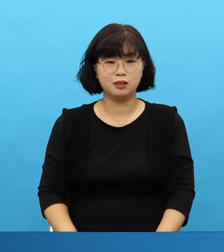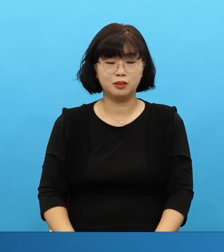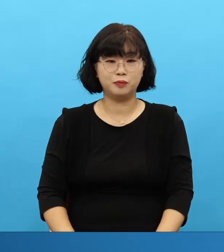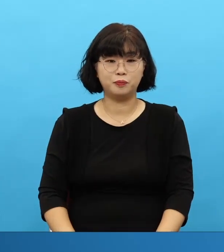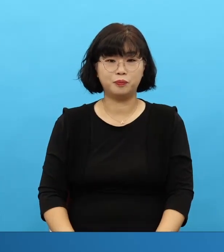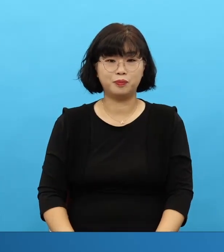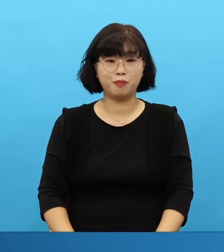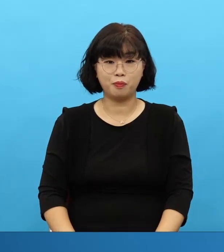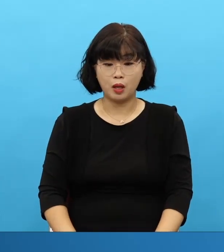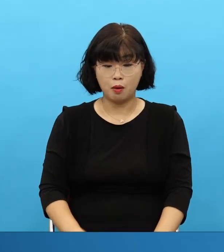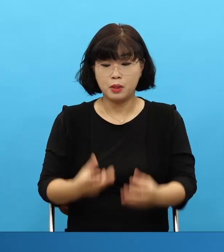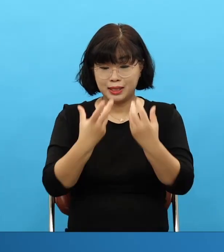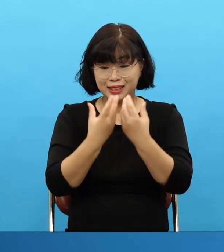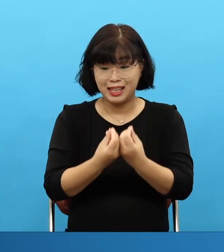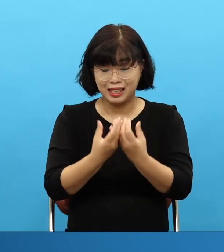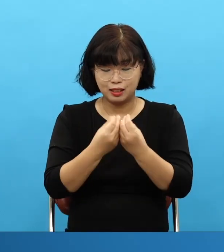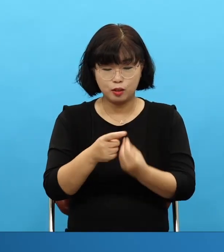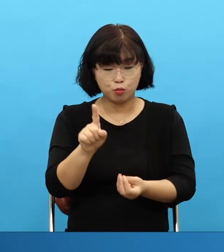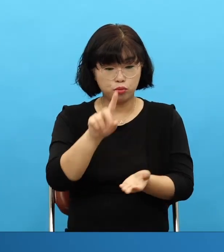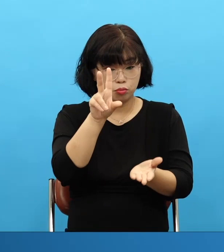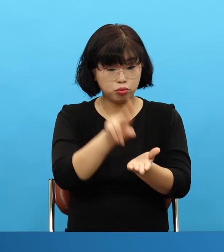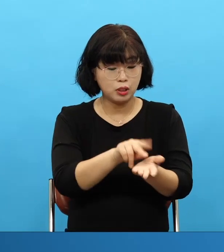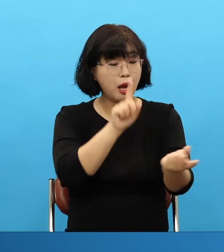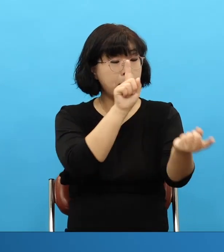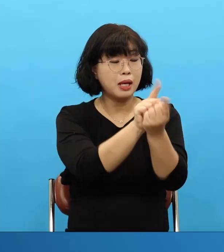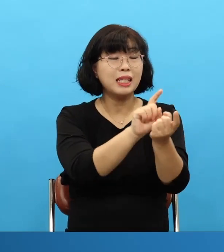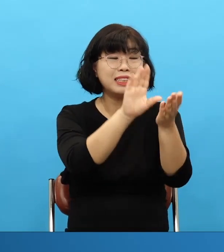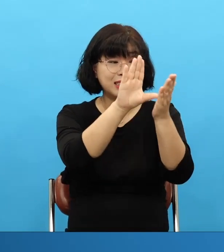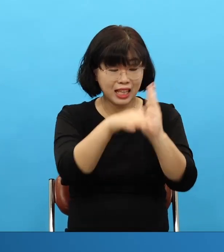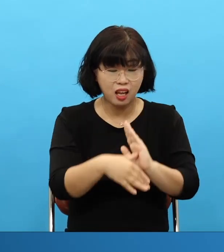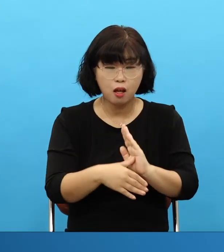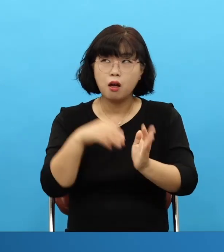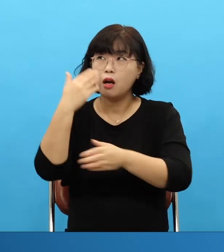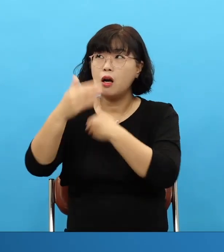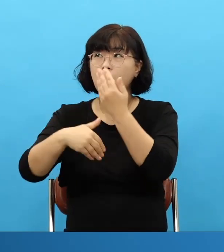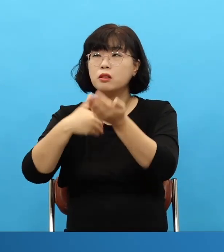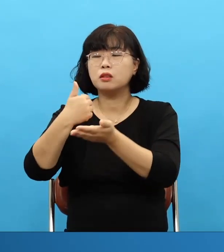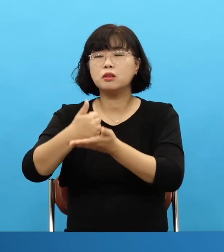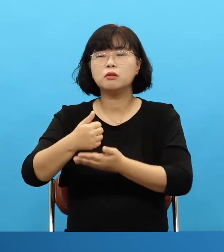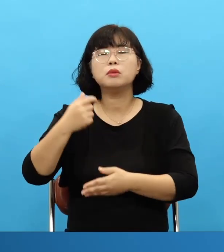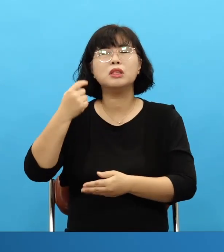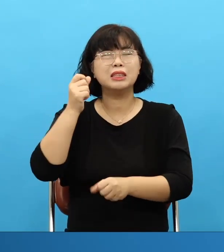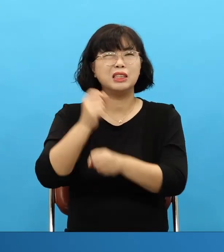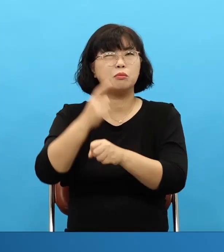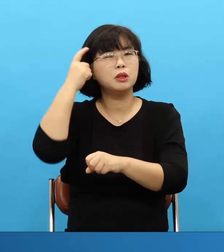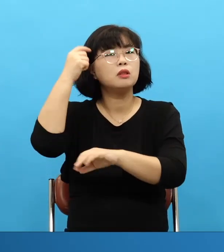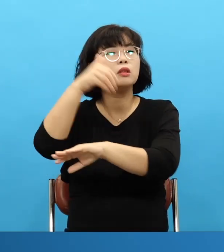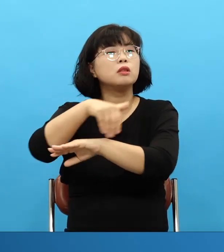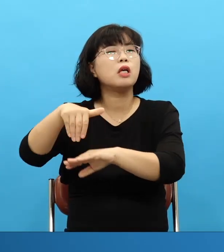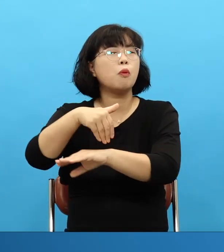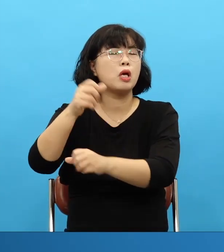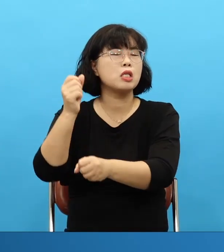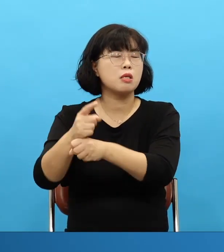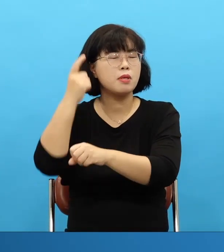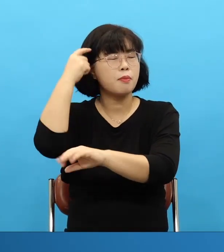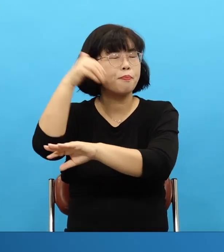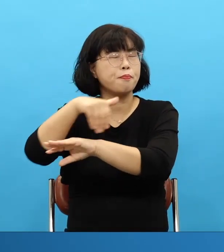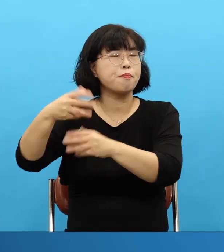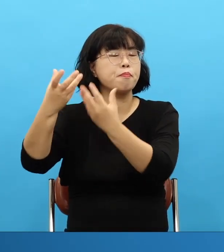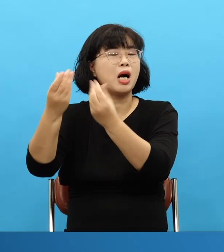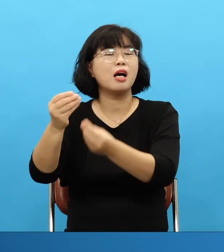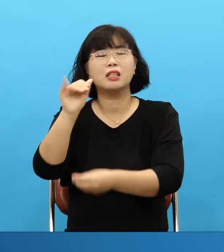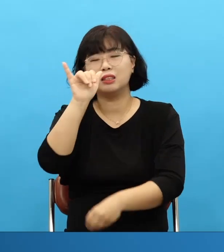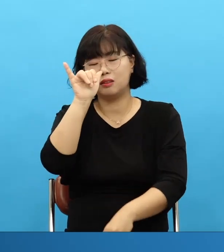many problems surrounding you. God has a tremendous plan inside of that. 그래서 이거 하나 놓쳐버리면 사실은